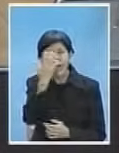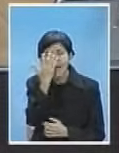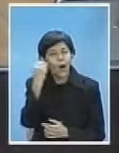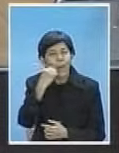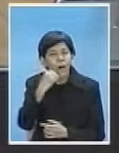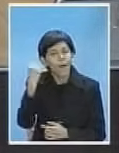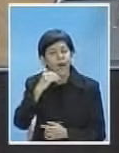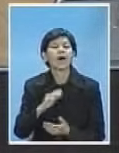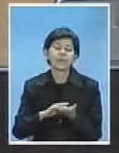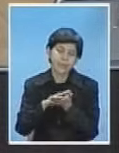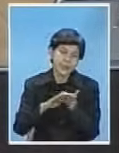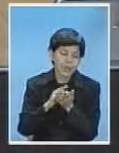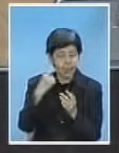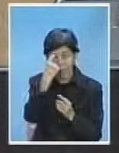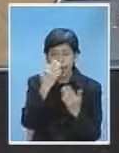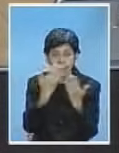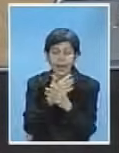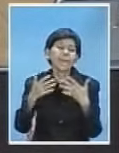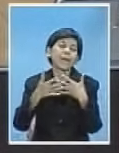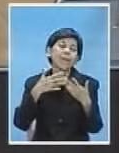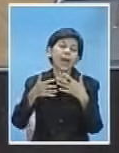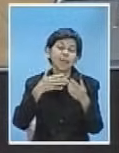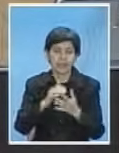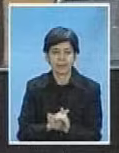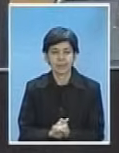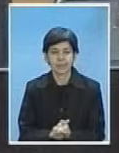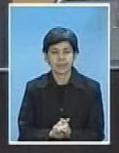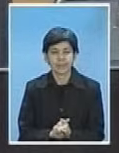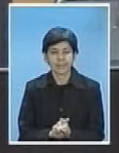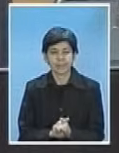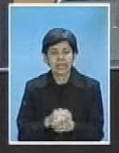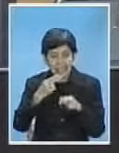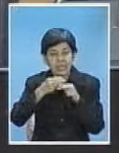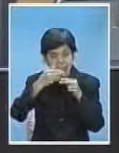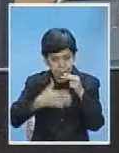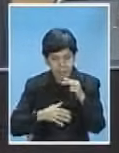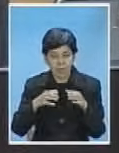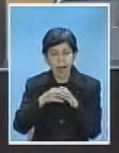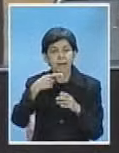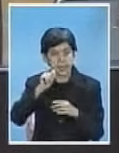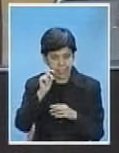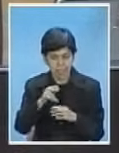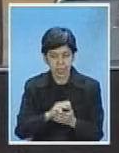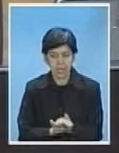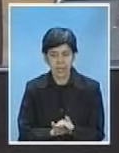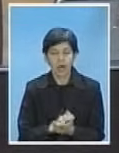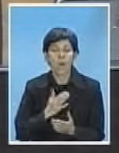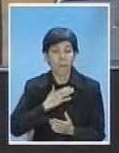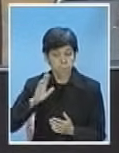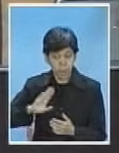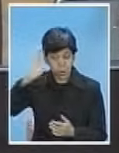ศน์ที่พวกผมออกบ้างเลยจำสับคนไม่เป็นไรครับบัญชีรายชื่อพรรคเพื่อไทยท่านประธานครับผมประท้ว